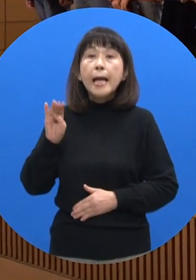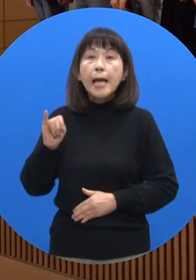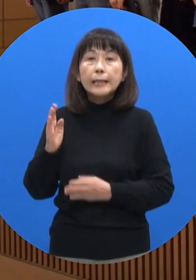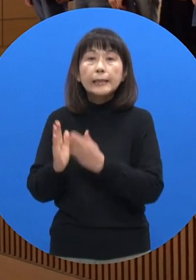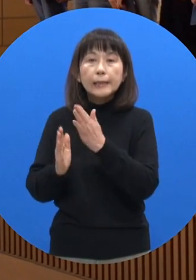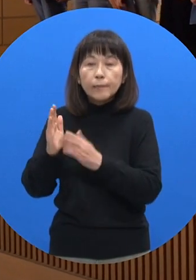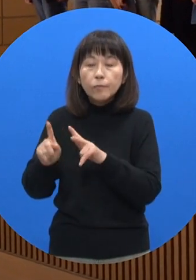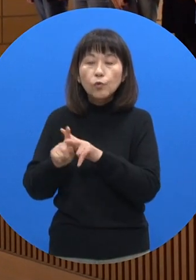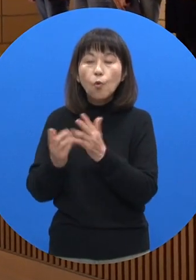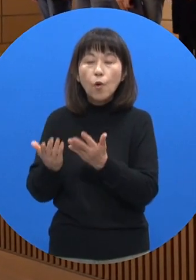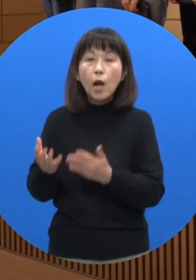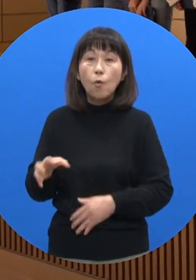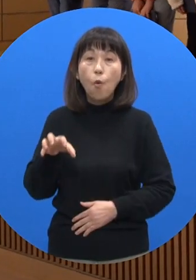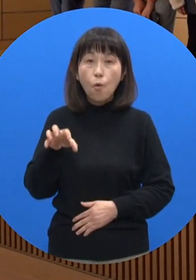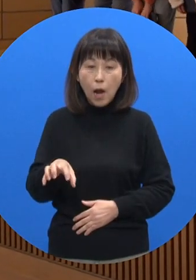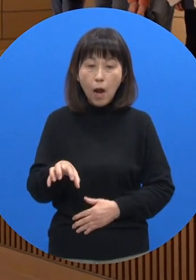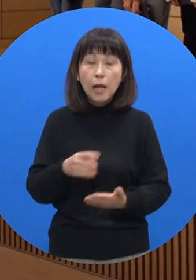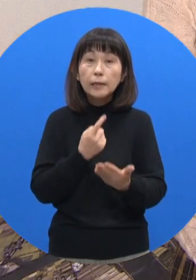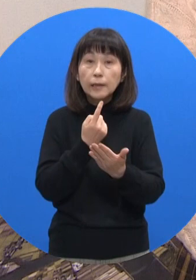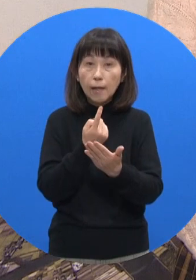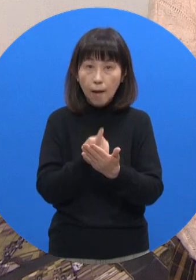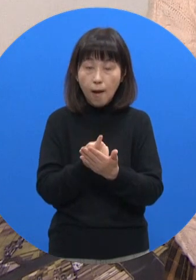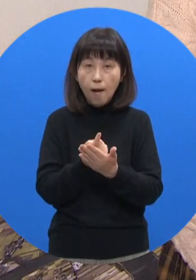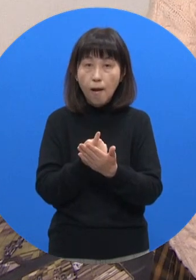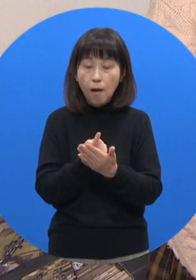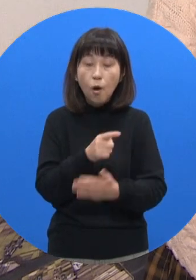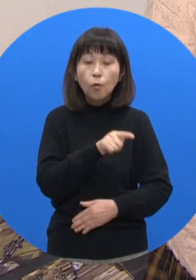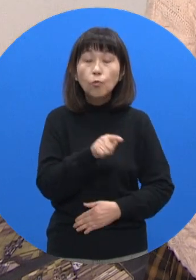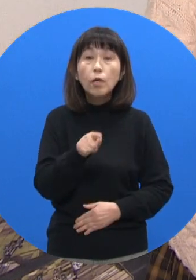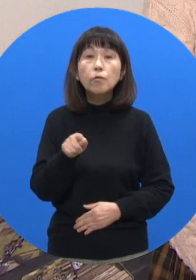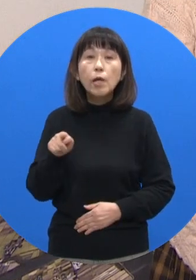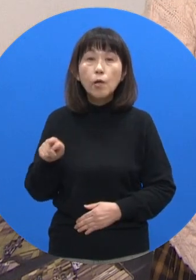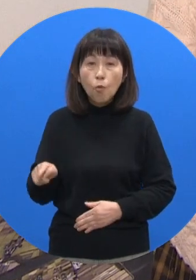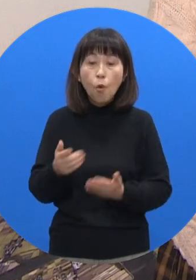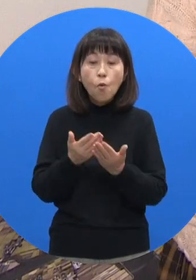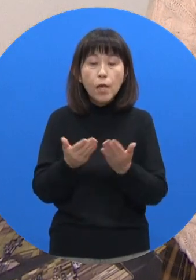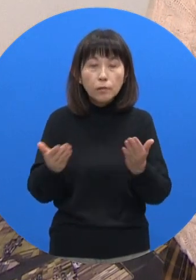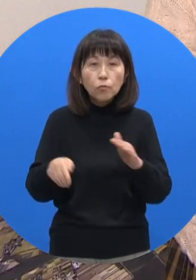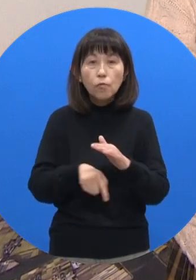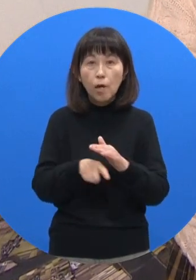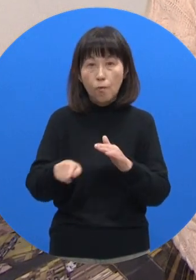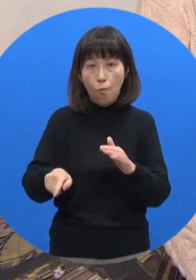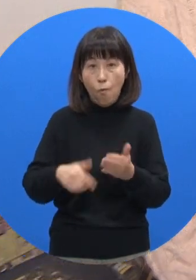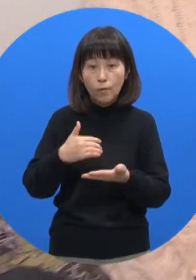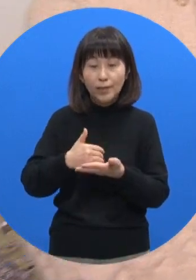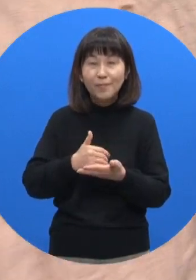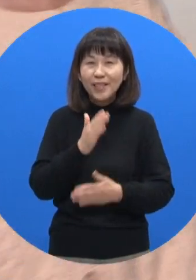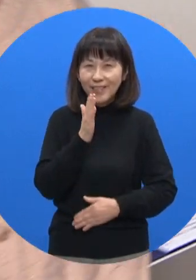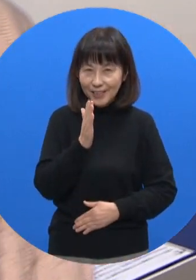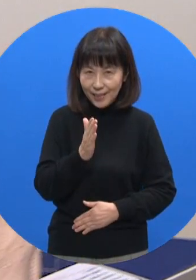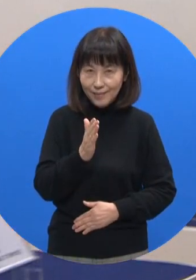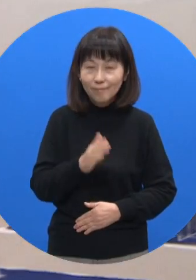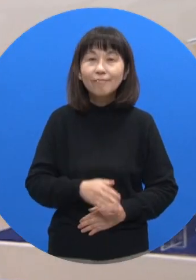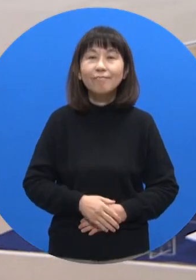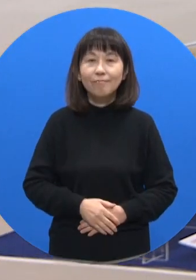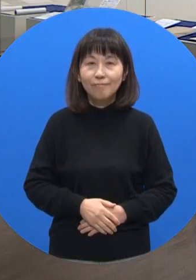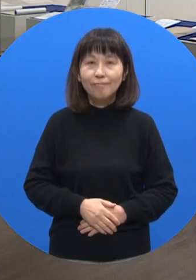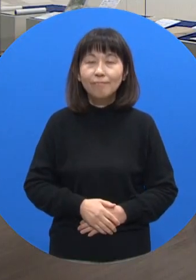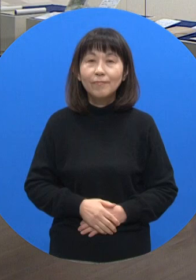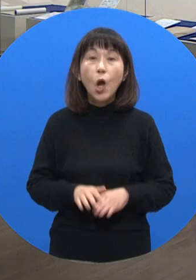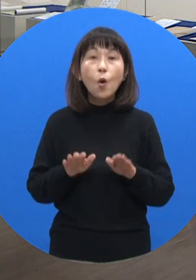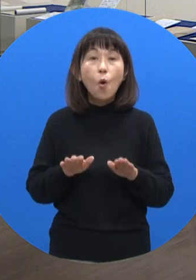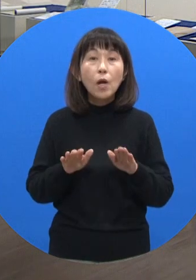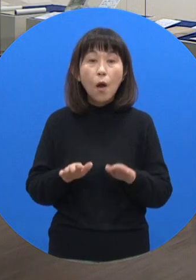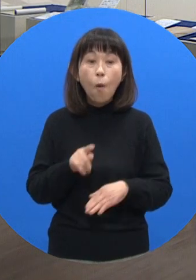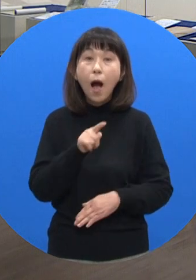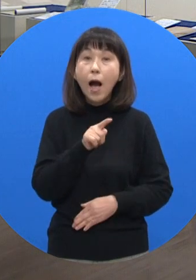学校の児童が参加しました。 まずそれぞれの学校の展示について教えてください。 はい、まず今回はですね、安